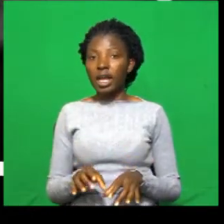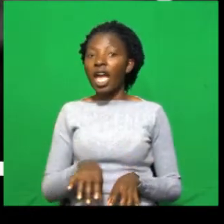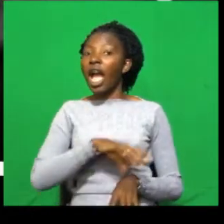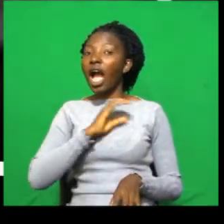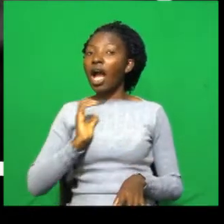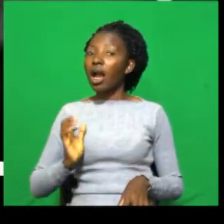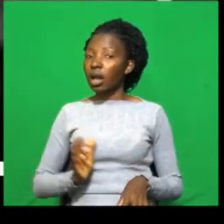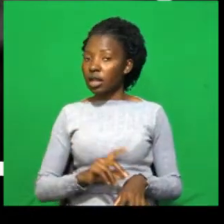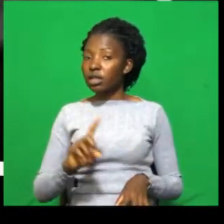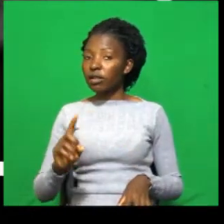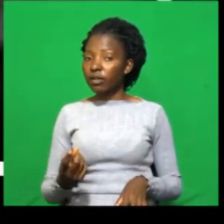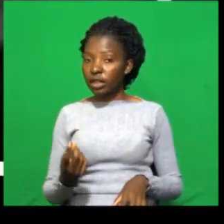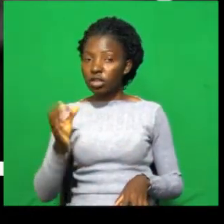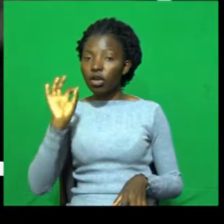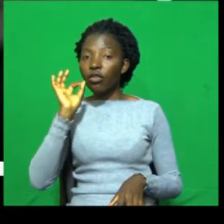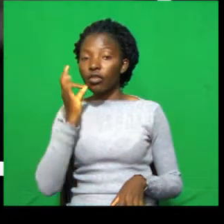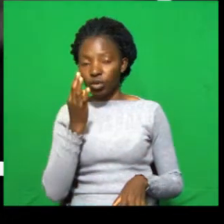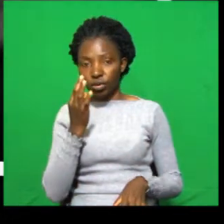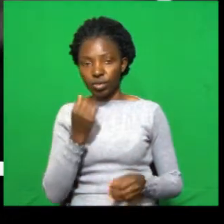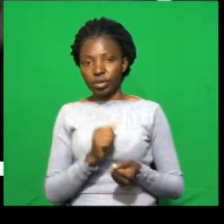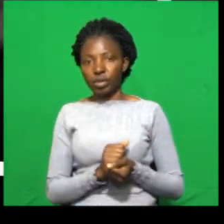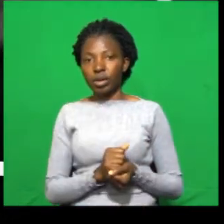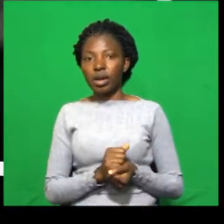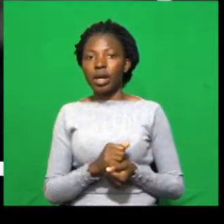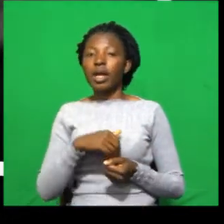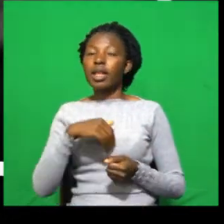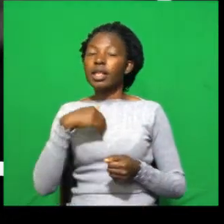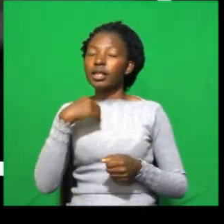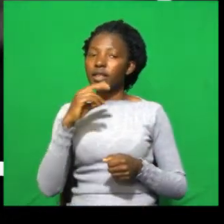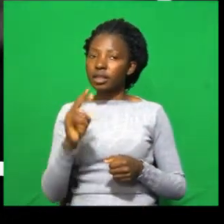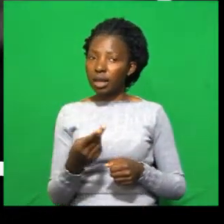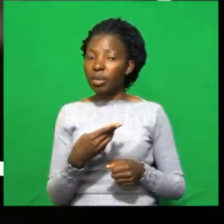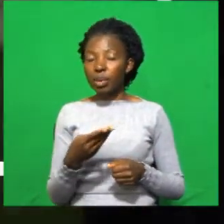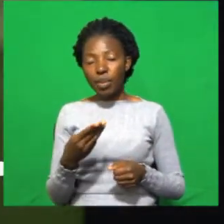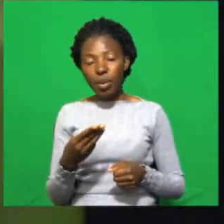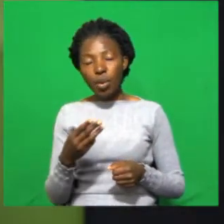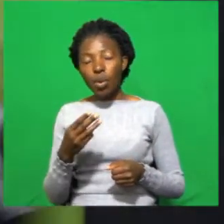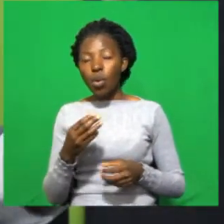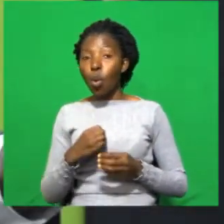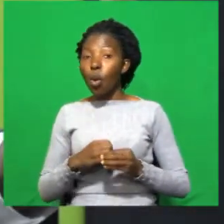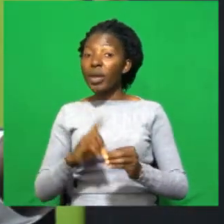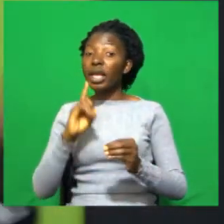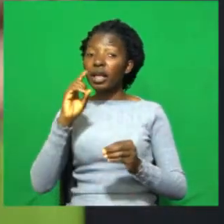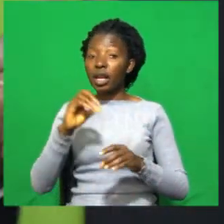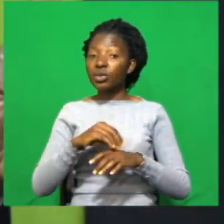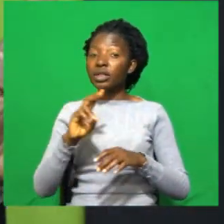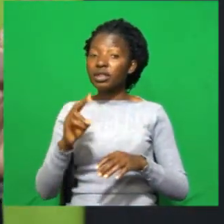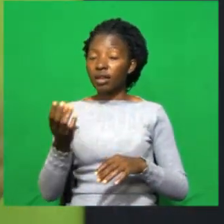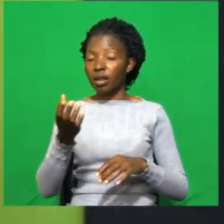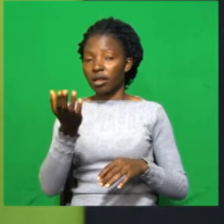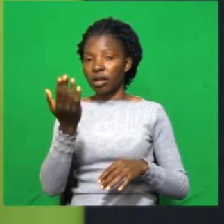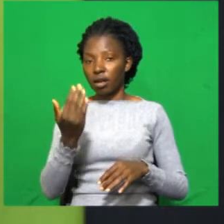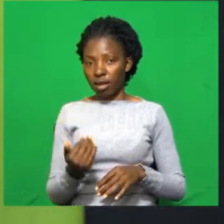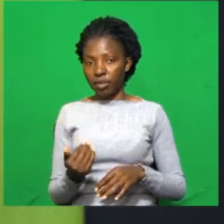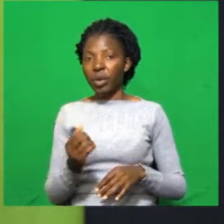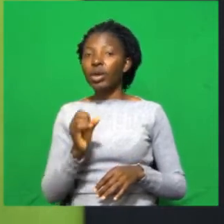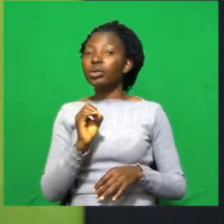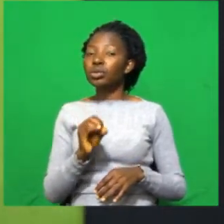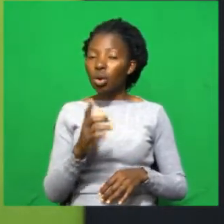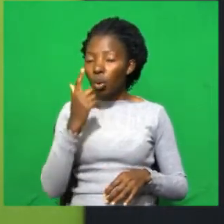Kristu chibereko chokutanga, tevere avo vari vaKristu pakuuya kwake. Right. Panzikwa kapa. Saka